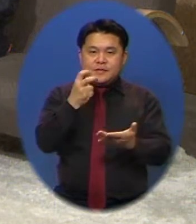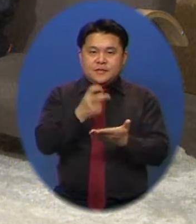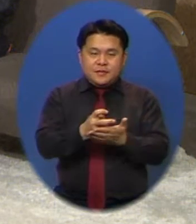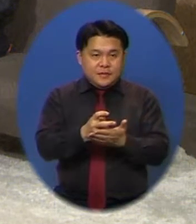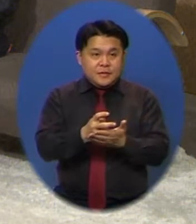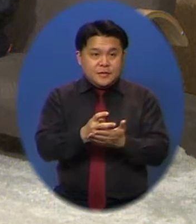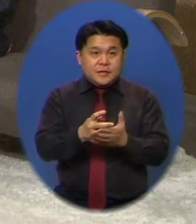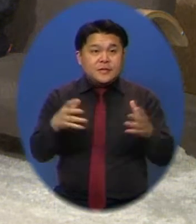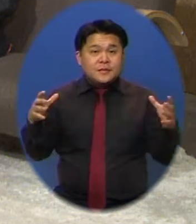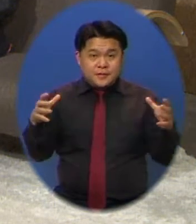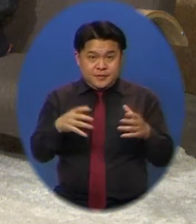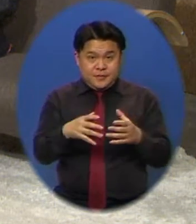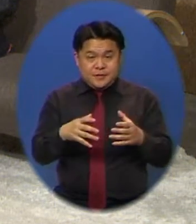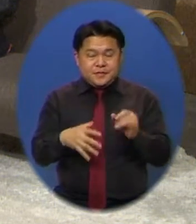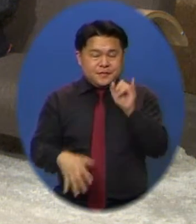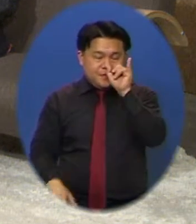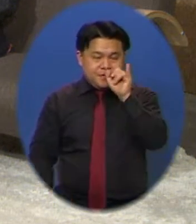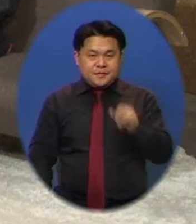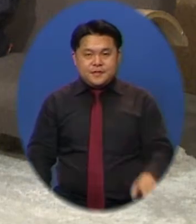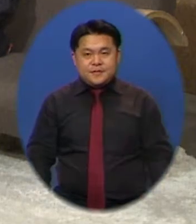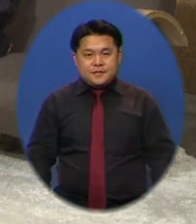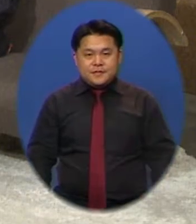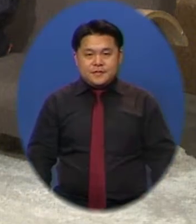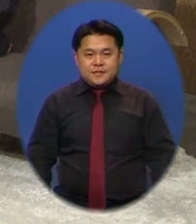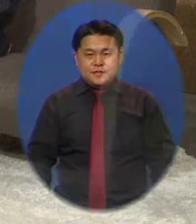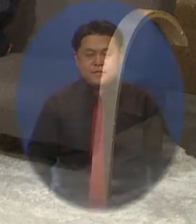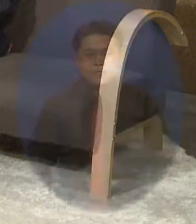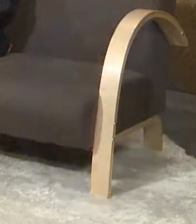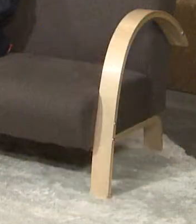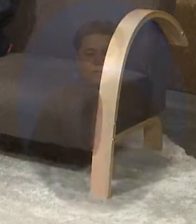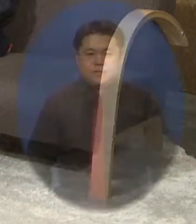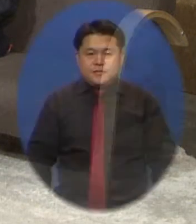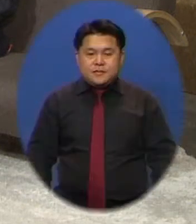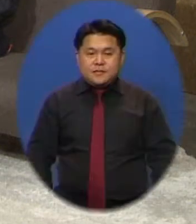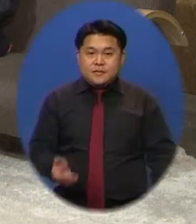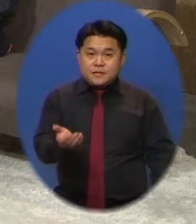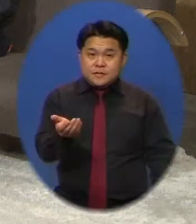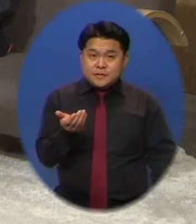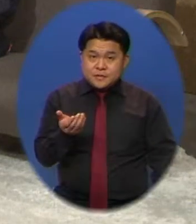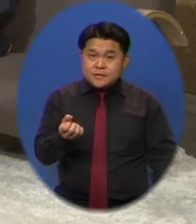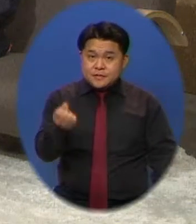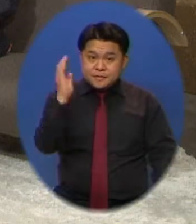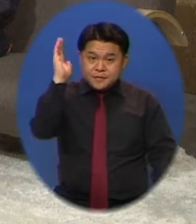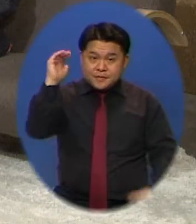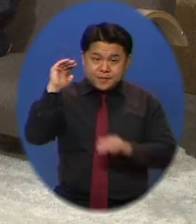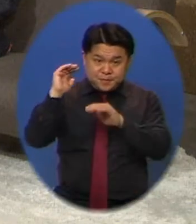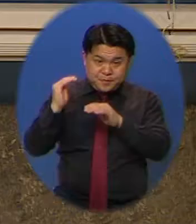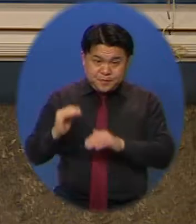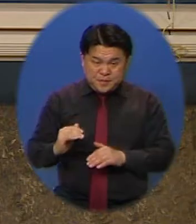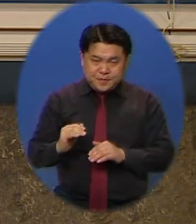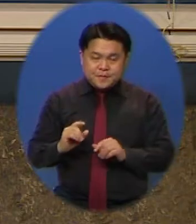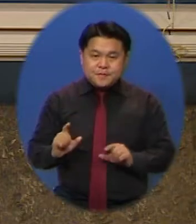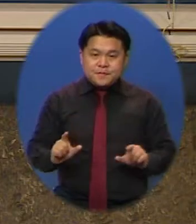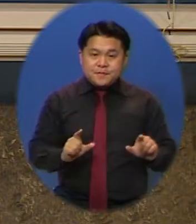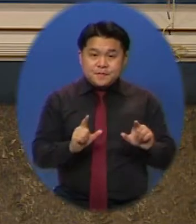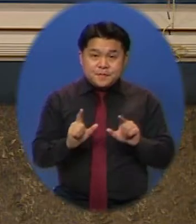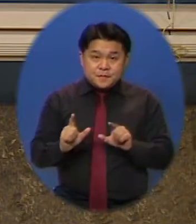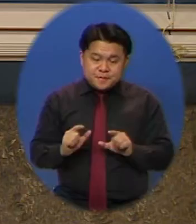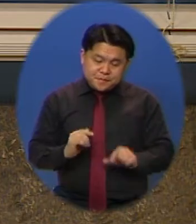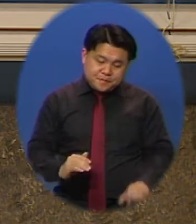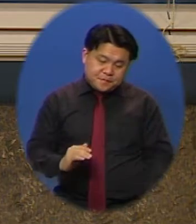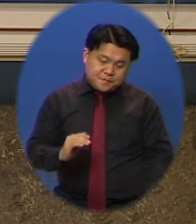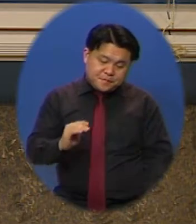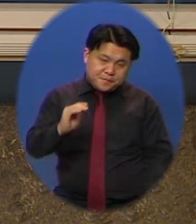대폭 포함된 것을 들 수가 있겠습니다. 네, 지금 앞서 얘기해 주신 것 중에 생애 주기별